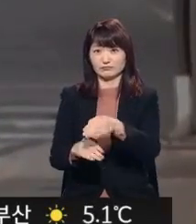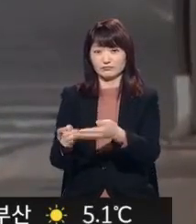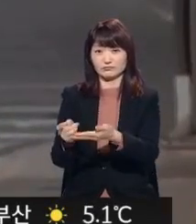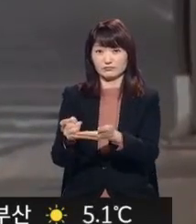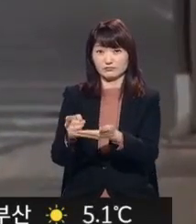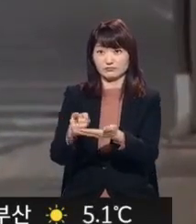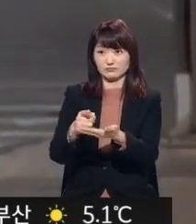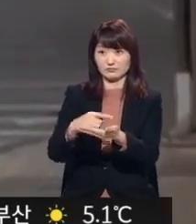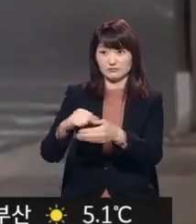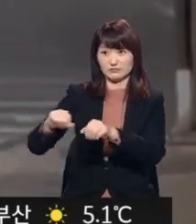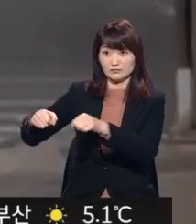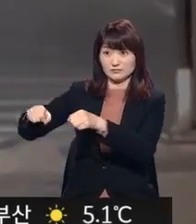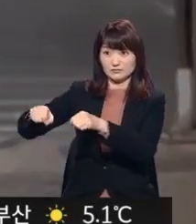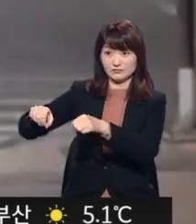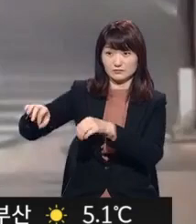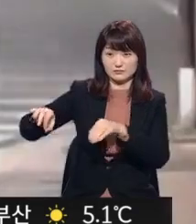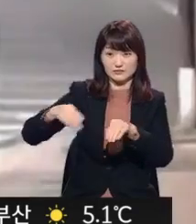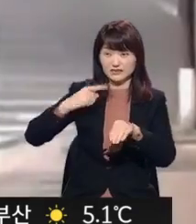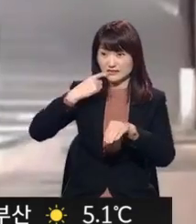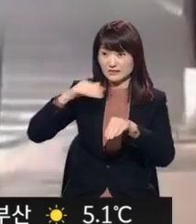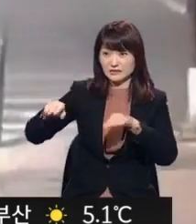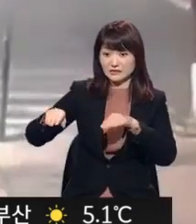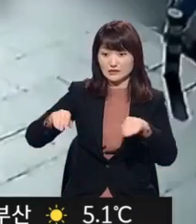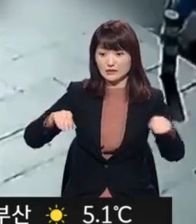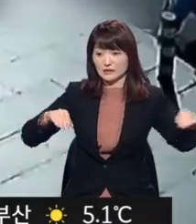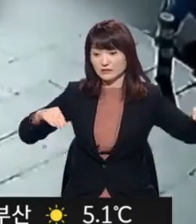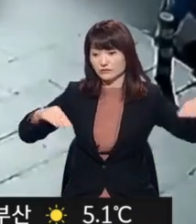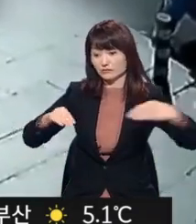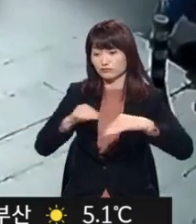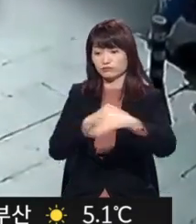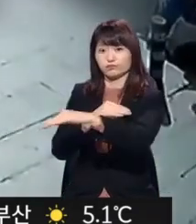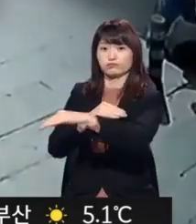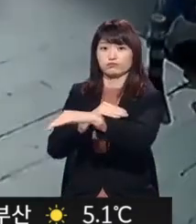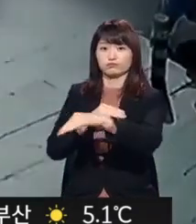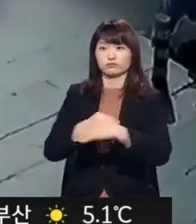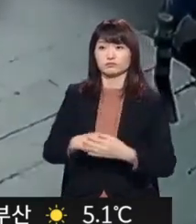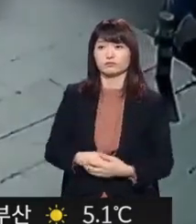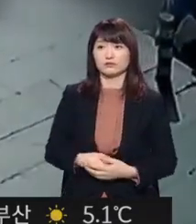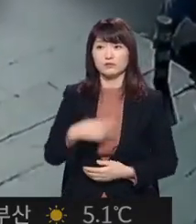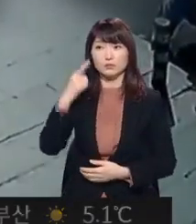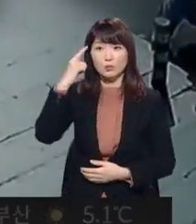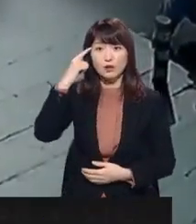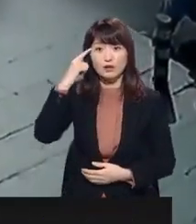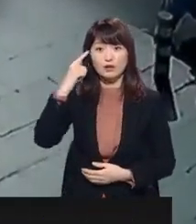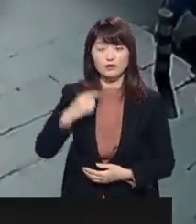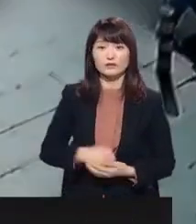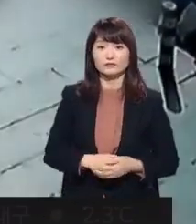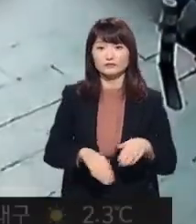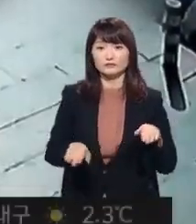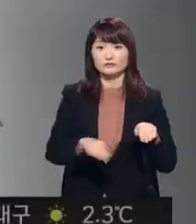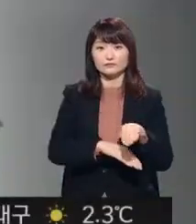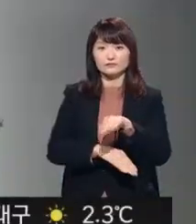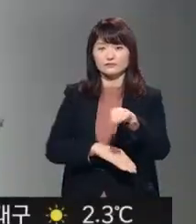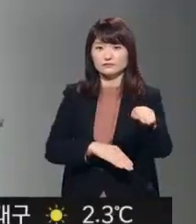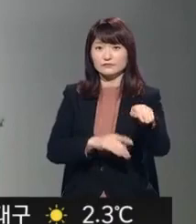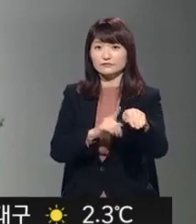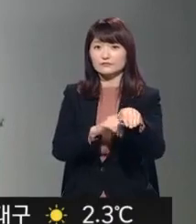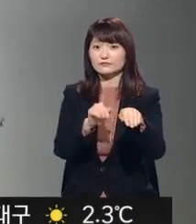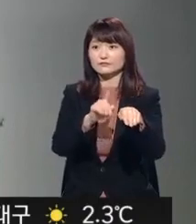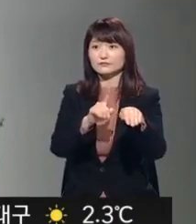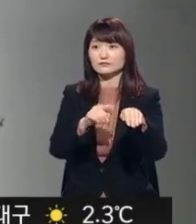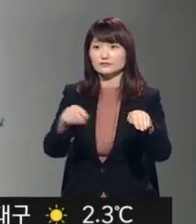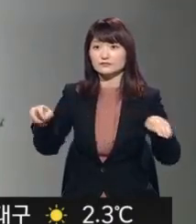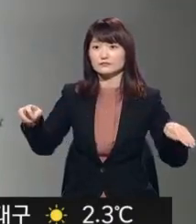낮추지 않고 오토바이와 하얀 차를 정말 간신히 피하면서 무섭게 질주합니다. 왜 저래. 차가 통제가 안 되는 것 같은데